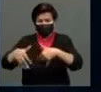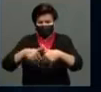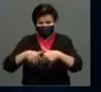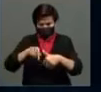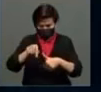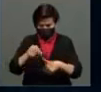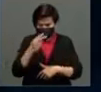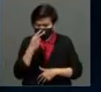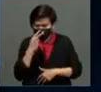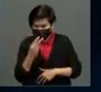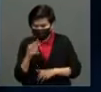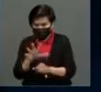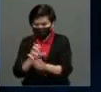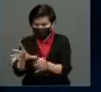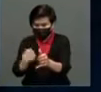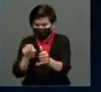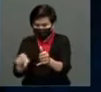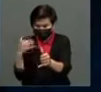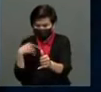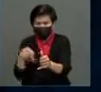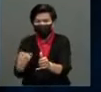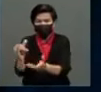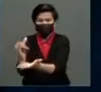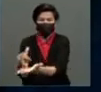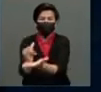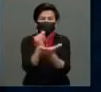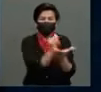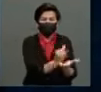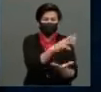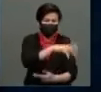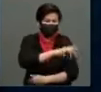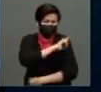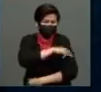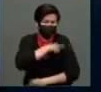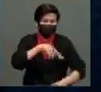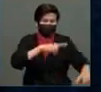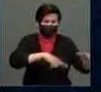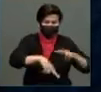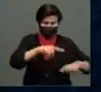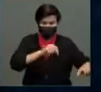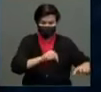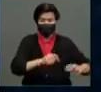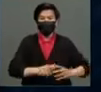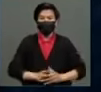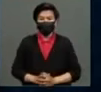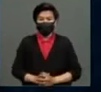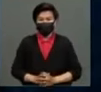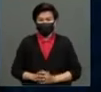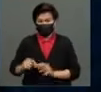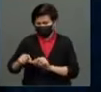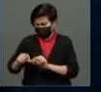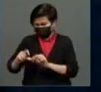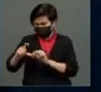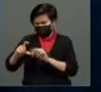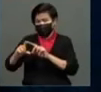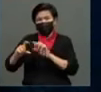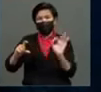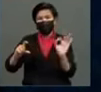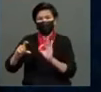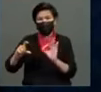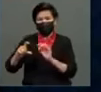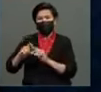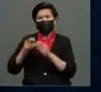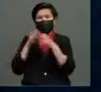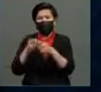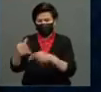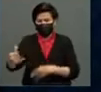ไปพบเขาว่าเขาติดเชื้อแล้วรีบเอาเข้าระบบของการรักษาดีกว่าให้แท่นสีฟ้าซึ่งเขาเดินเข้ามาในโรงพยาบาลนั่นหม